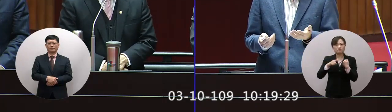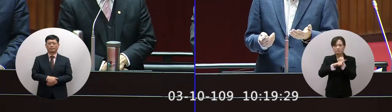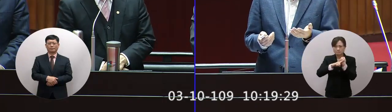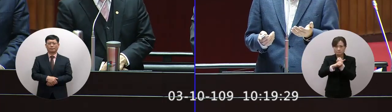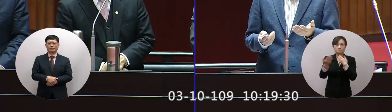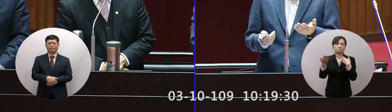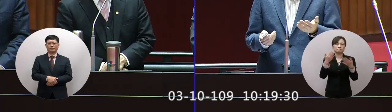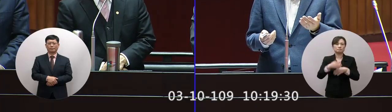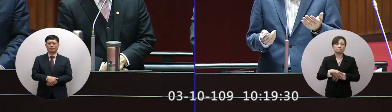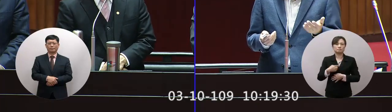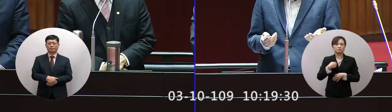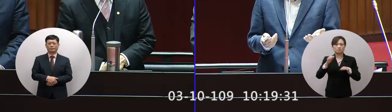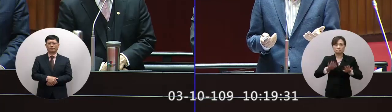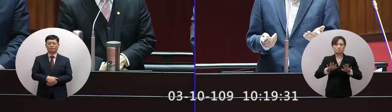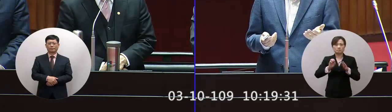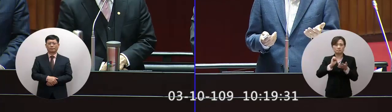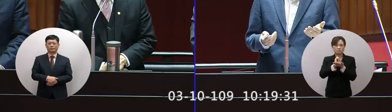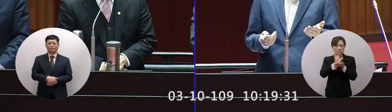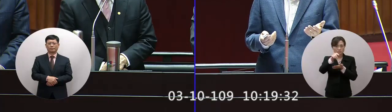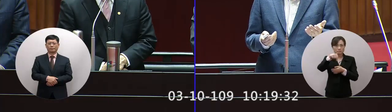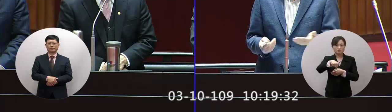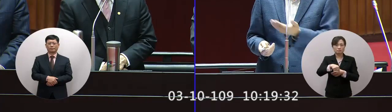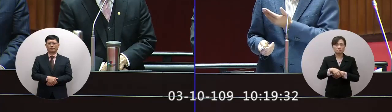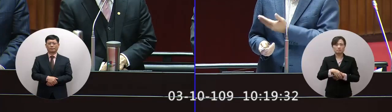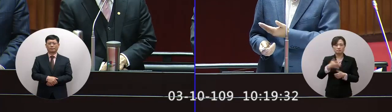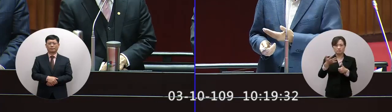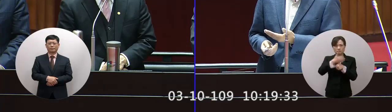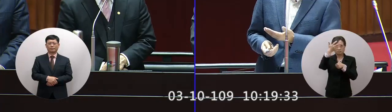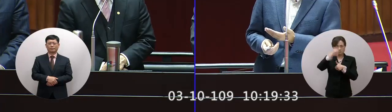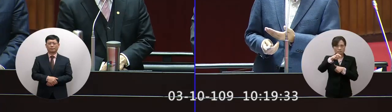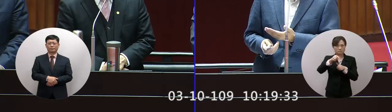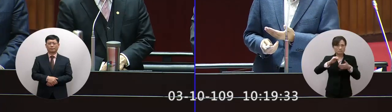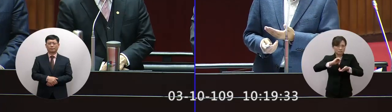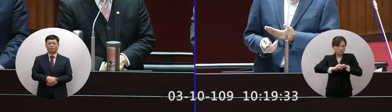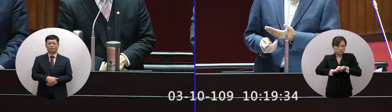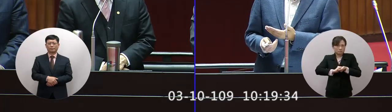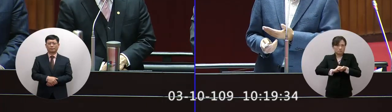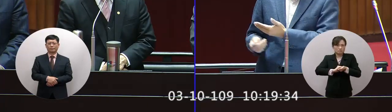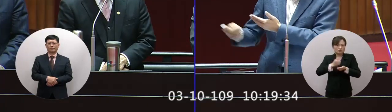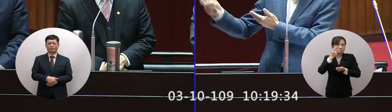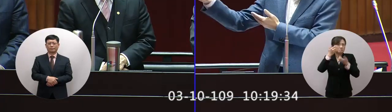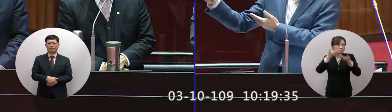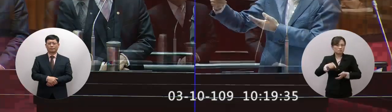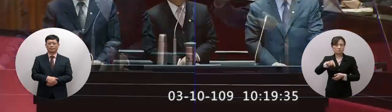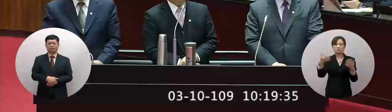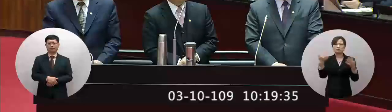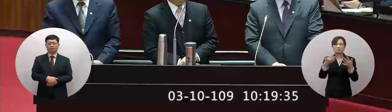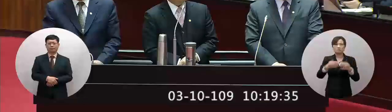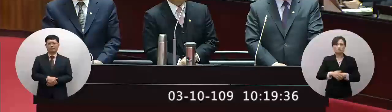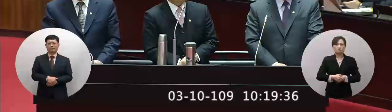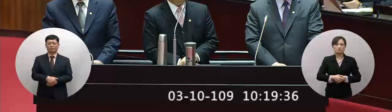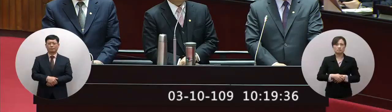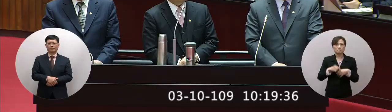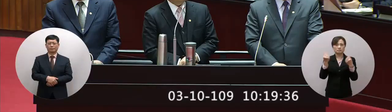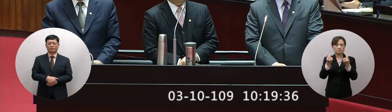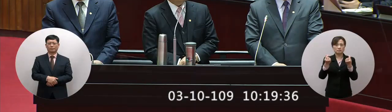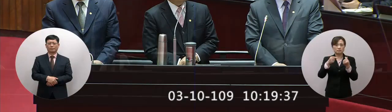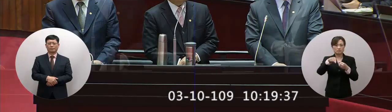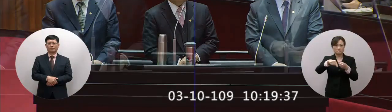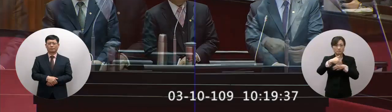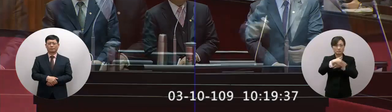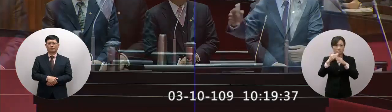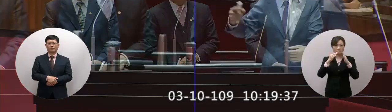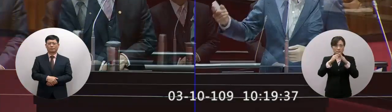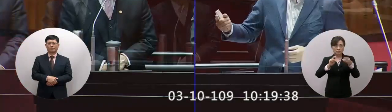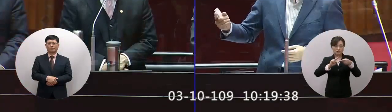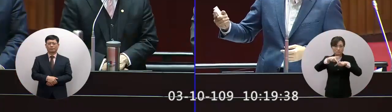希望组长你真的要正视这个问题，尤其像这样的跨越三个